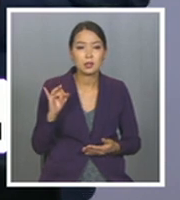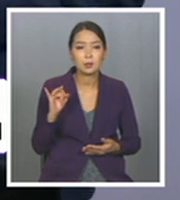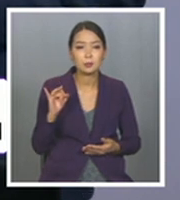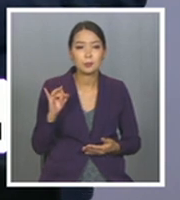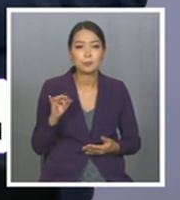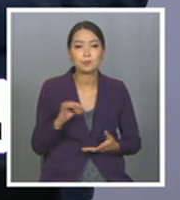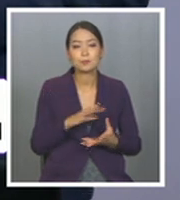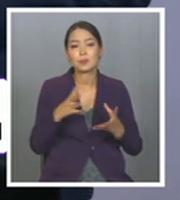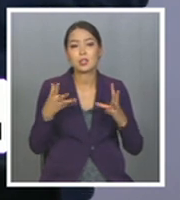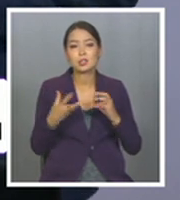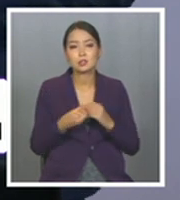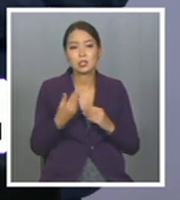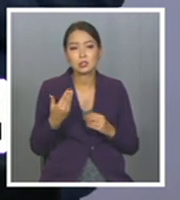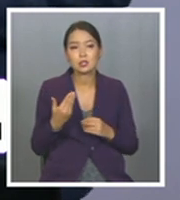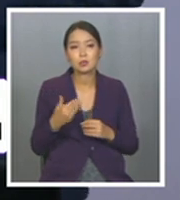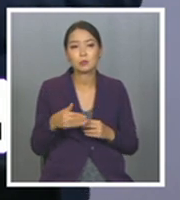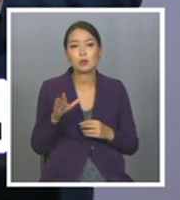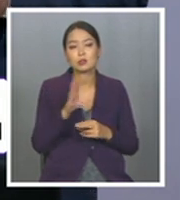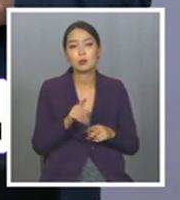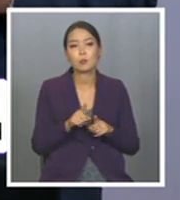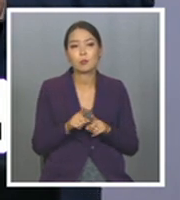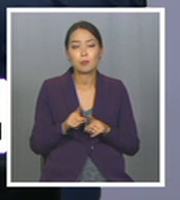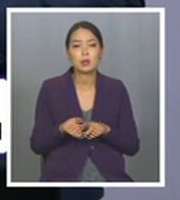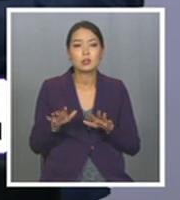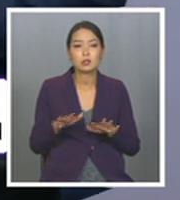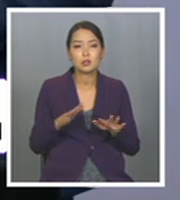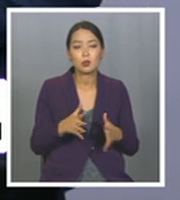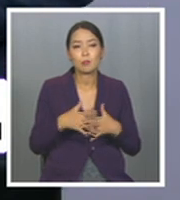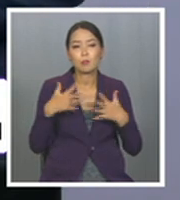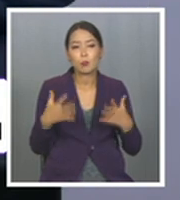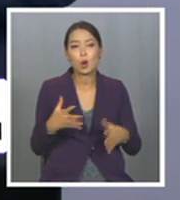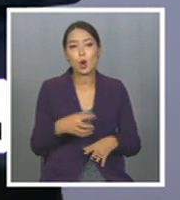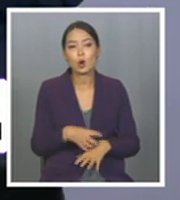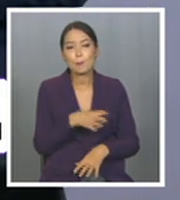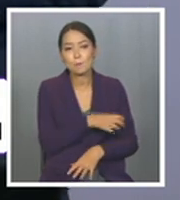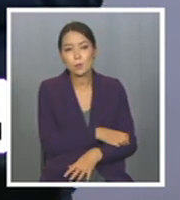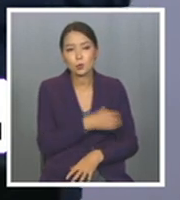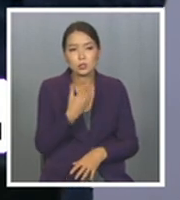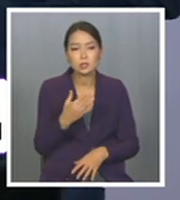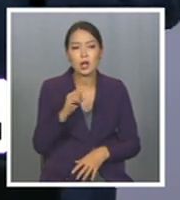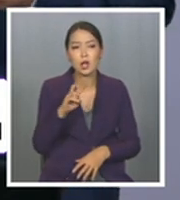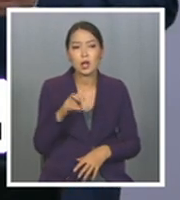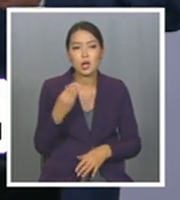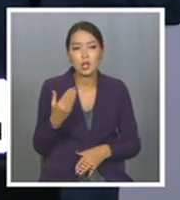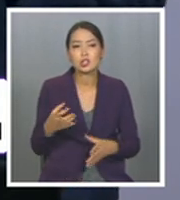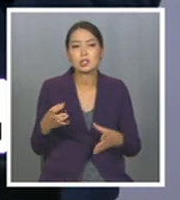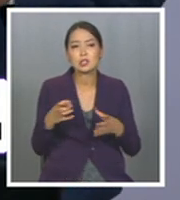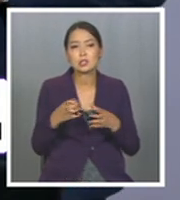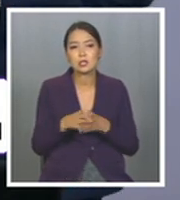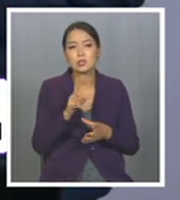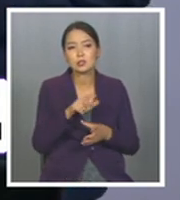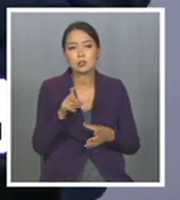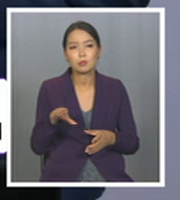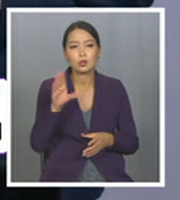жалпы кеңес одағында билігін орнатқан большевиктердің коммунистік партиясы алаш зиялыларының ойына көз құлақ